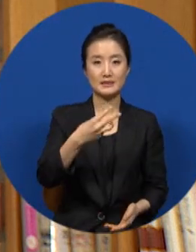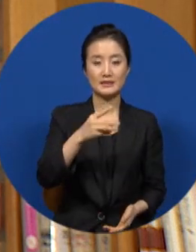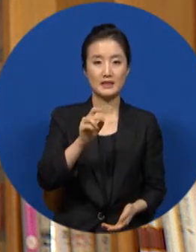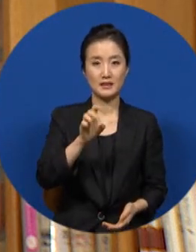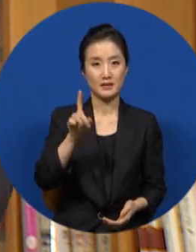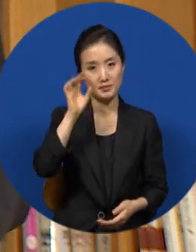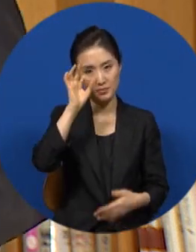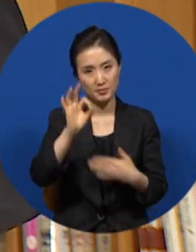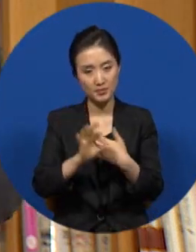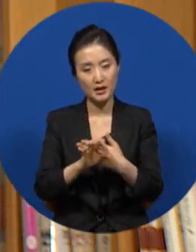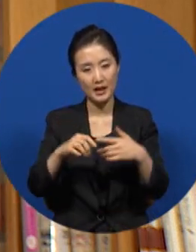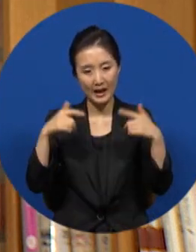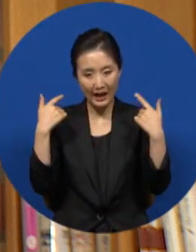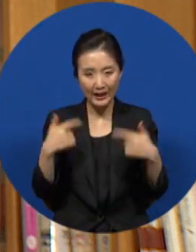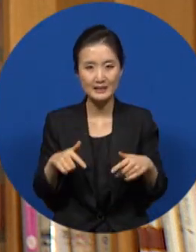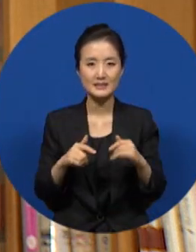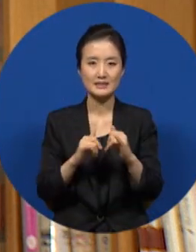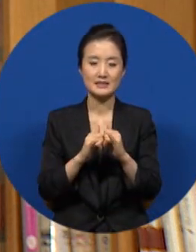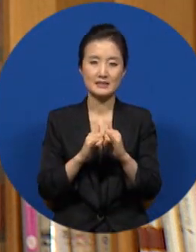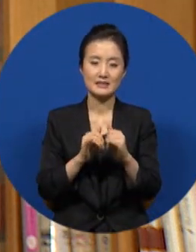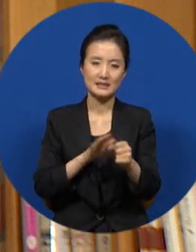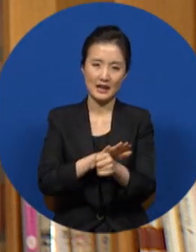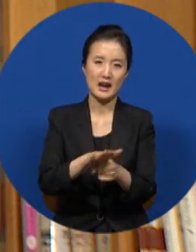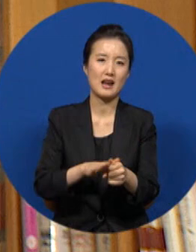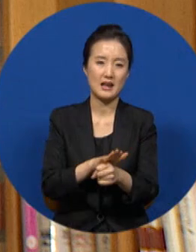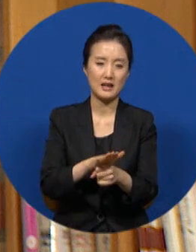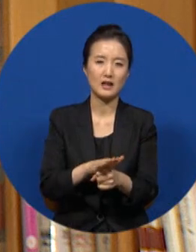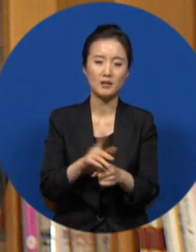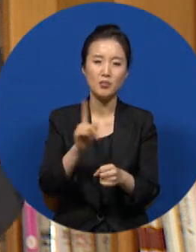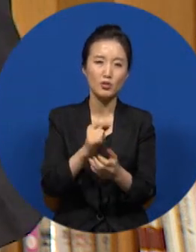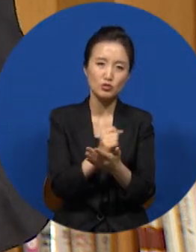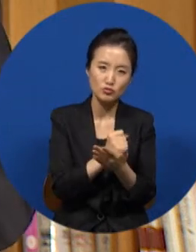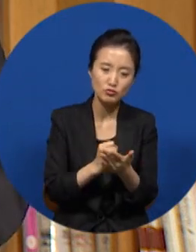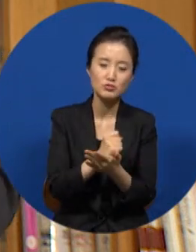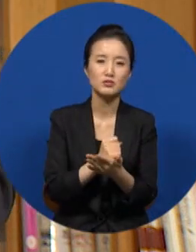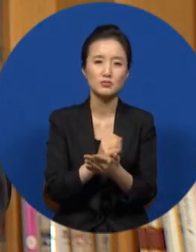사랑입니다. 사랑 중에서도 운명적인 사랑 이런 건 이제 깊은 운명인 거고